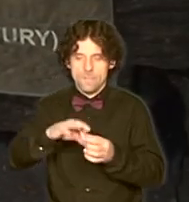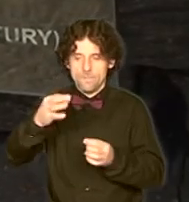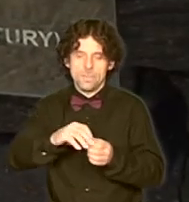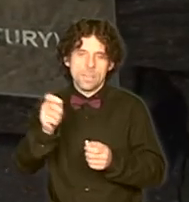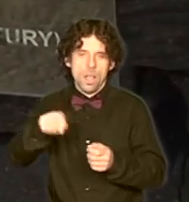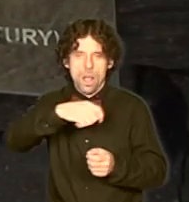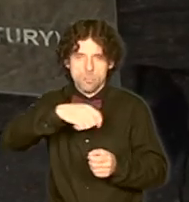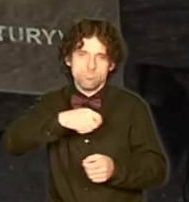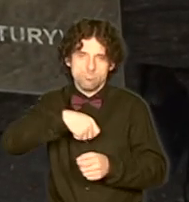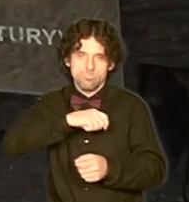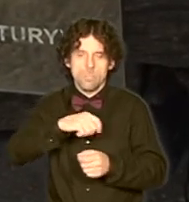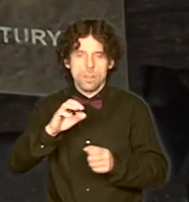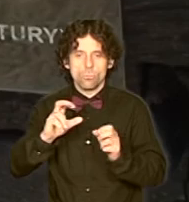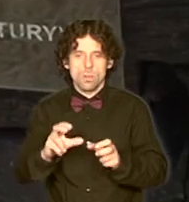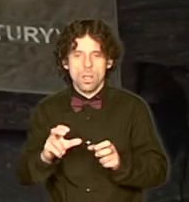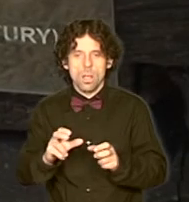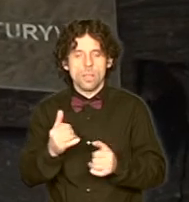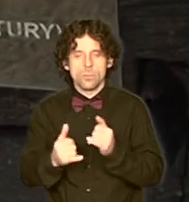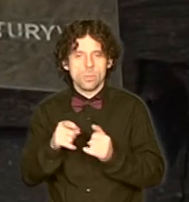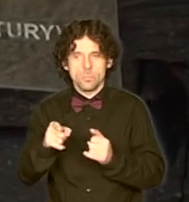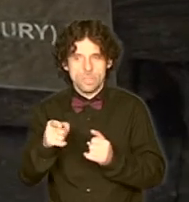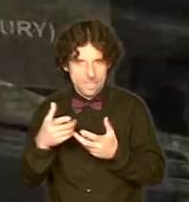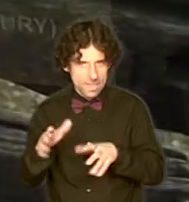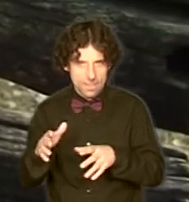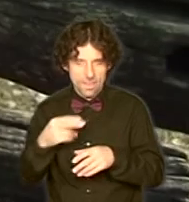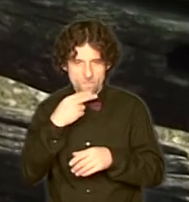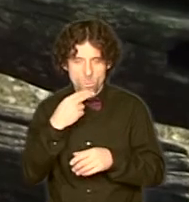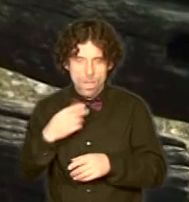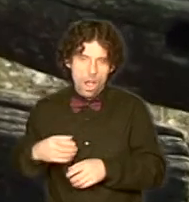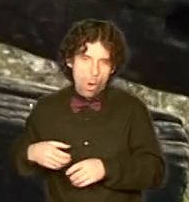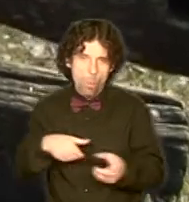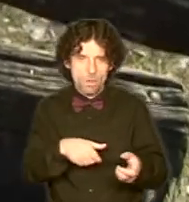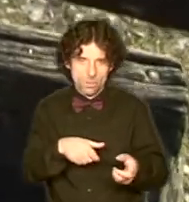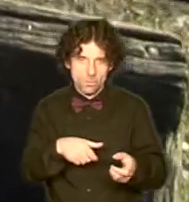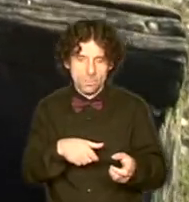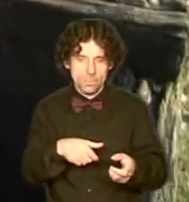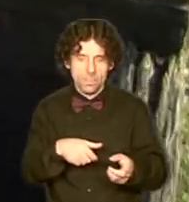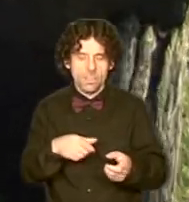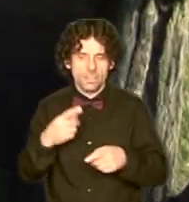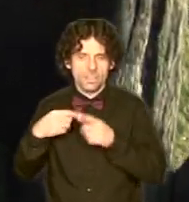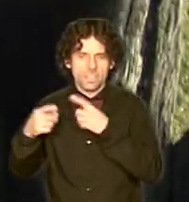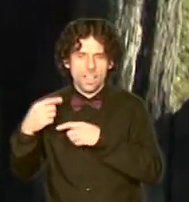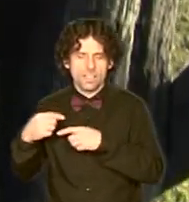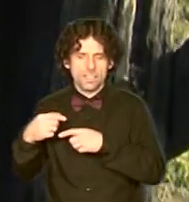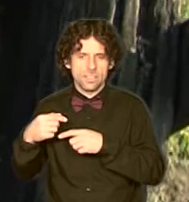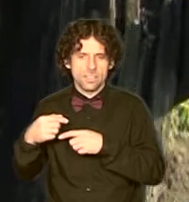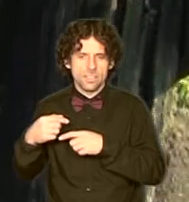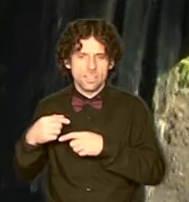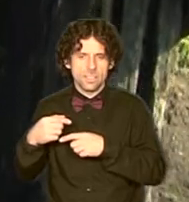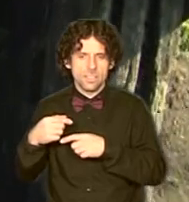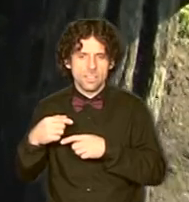witką. Jeżeli pani nie chciała być oblana wodą, według tradycji wręczała